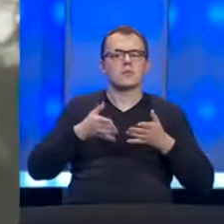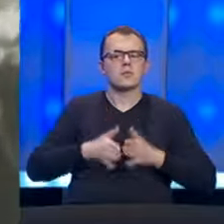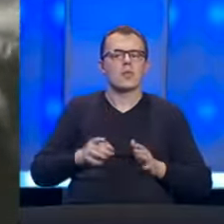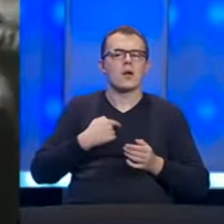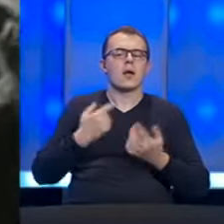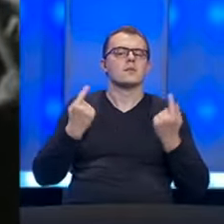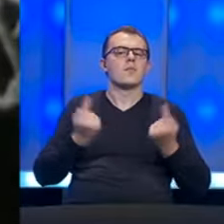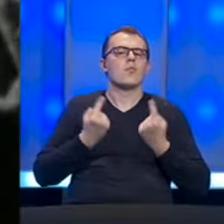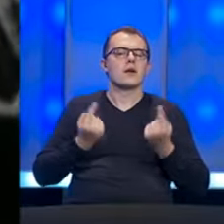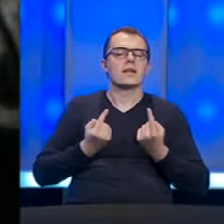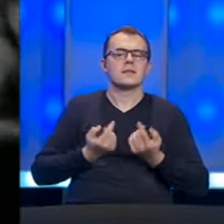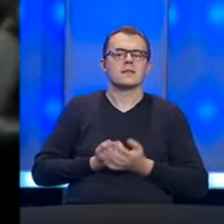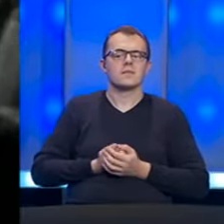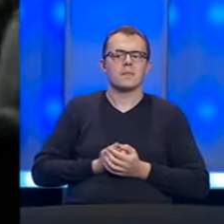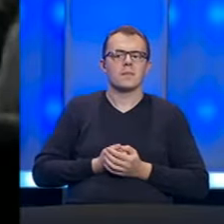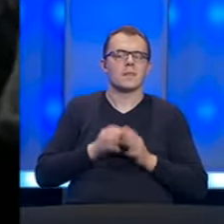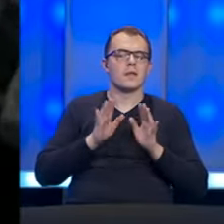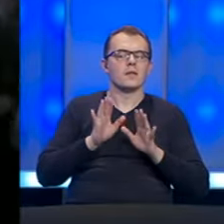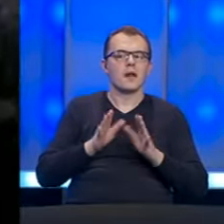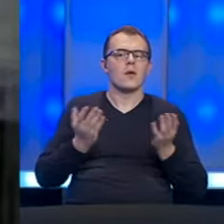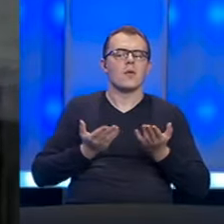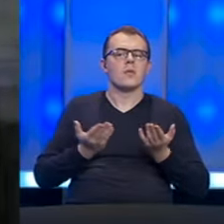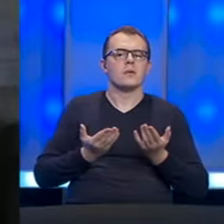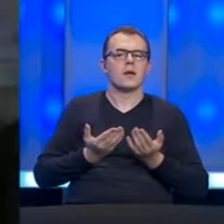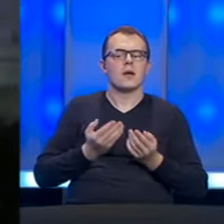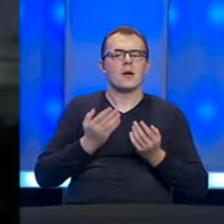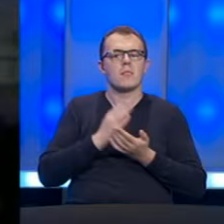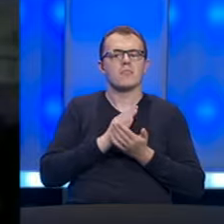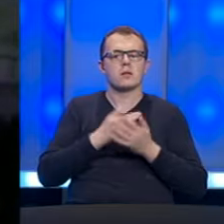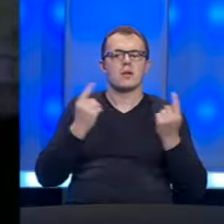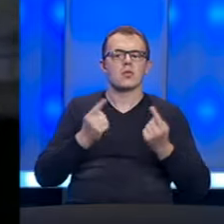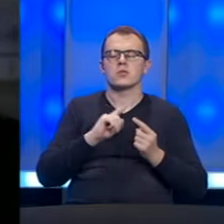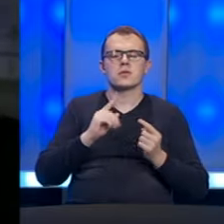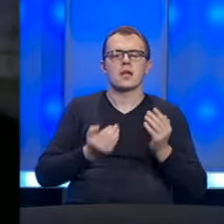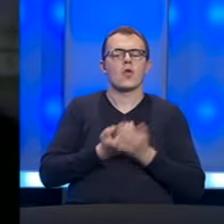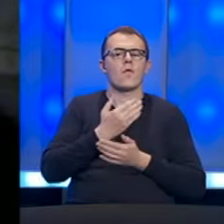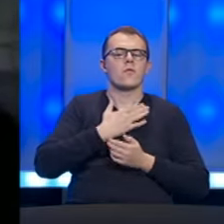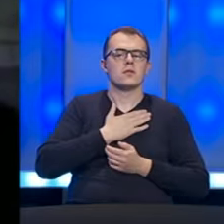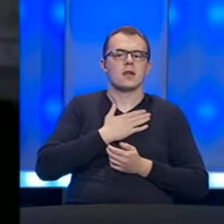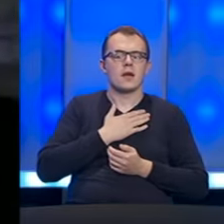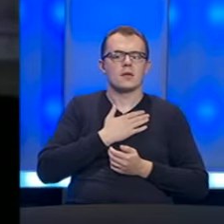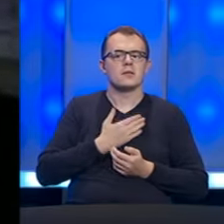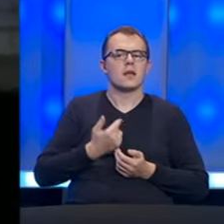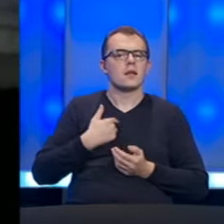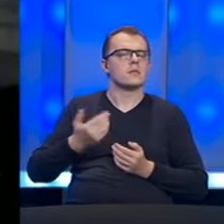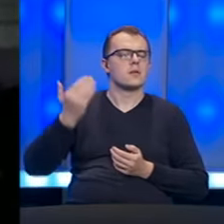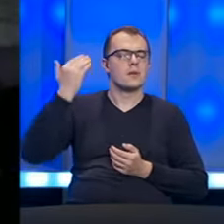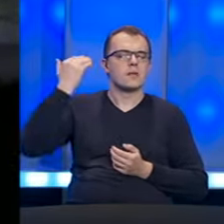sam u krizi. Tako da je biti u krizi nije ništa novo za nas. Ja sam